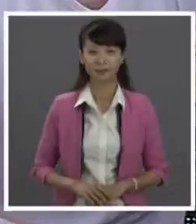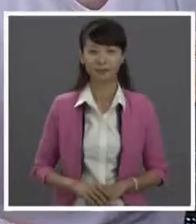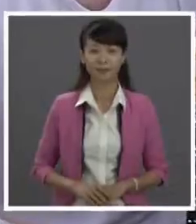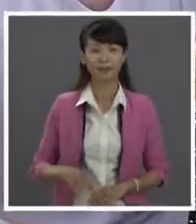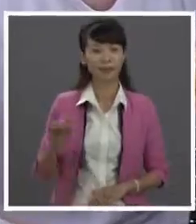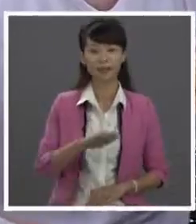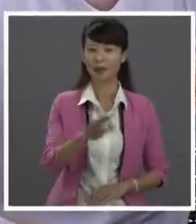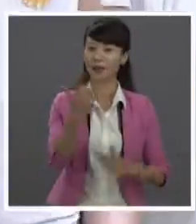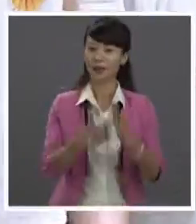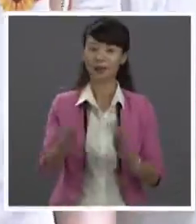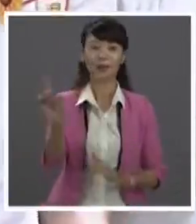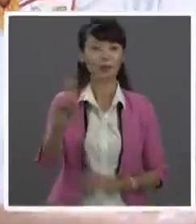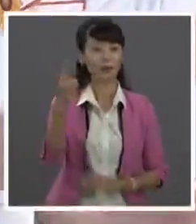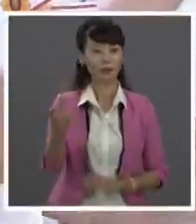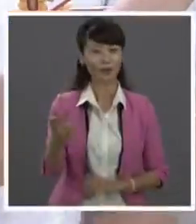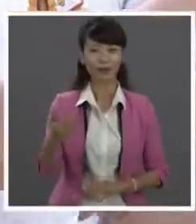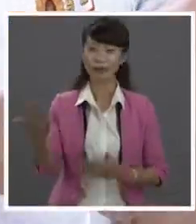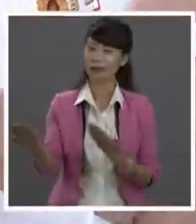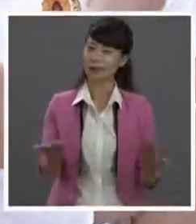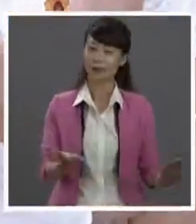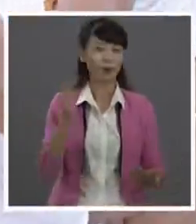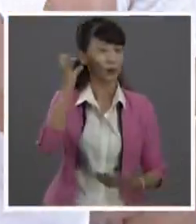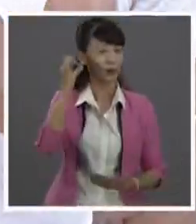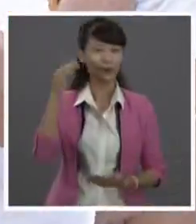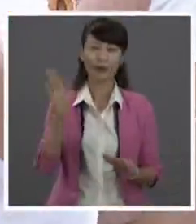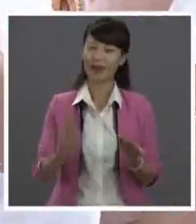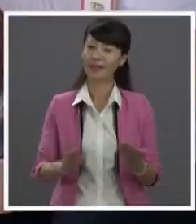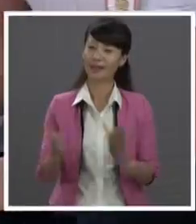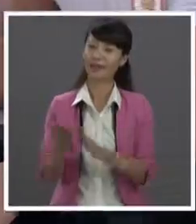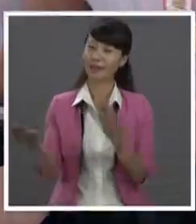他们里面谁最受女孩子欢迎？哦。